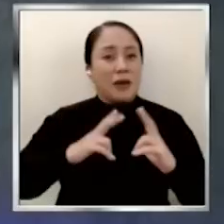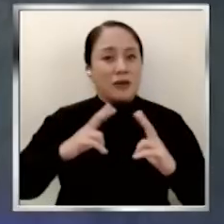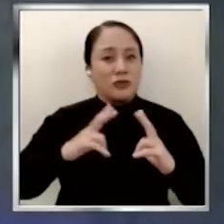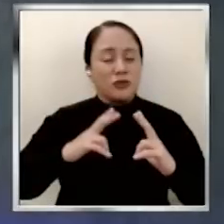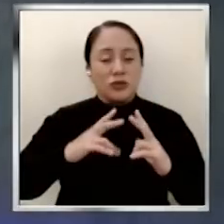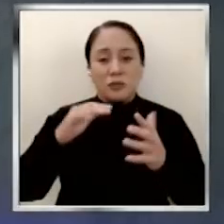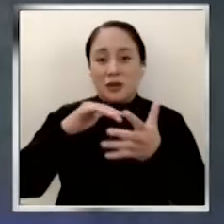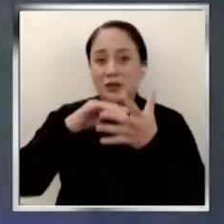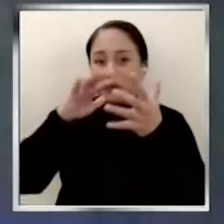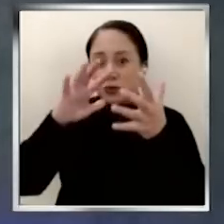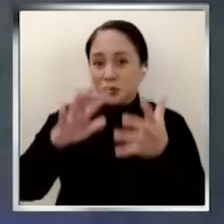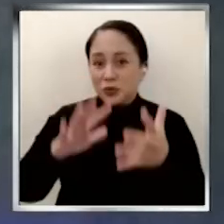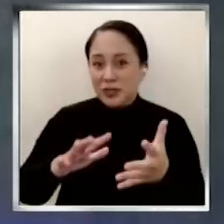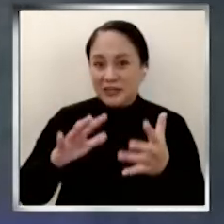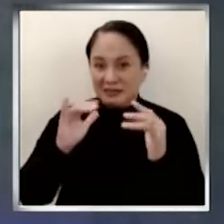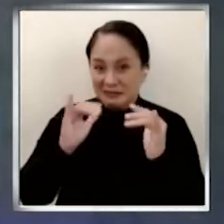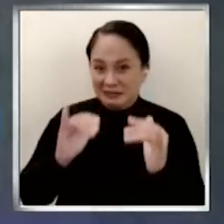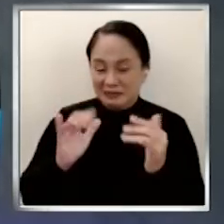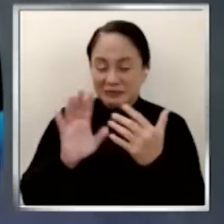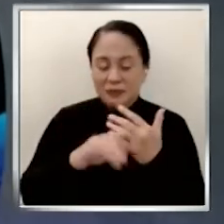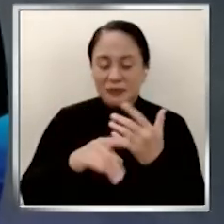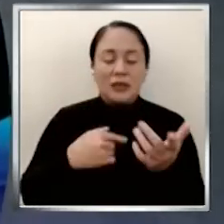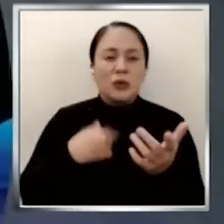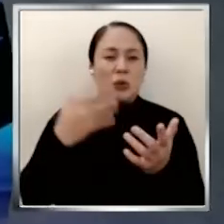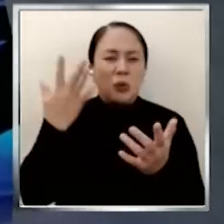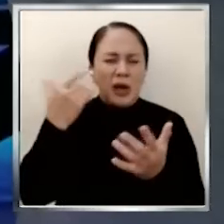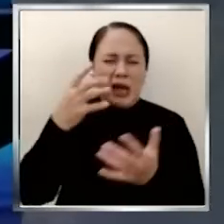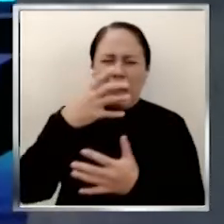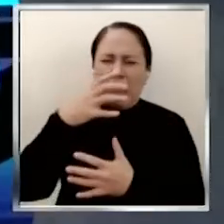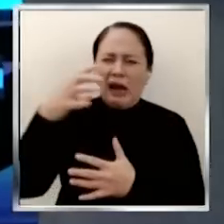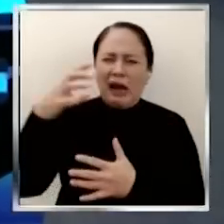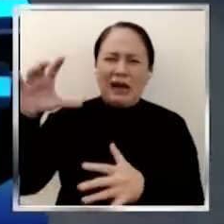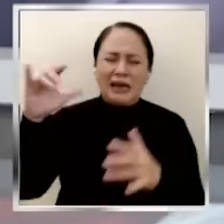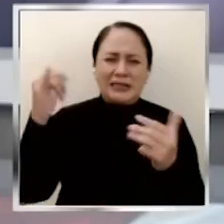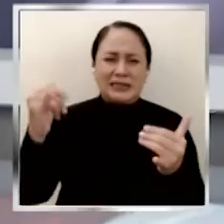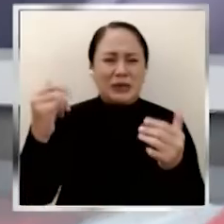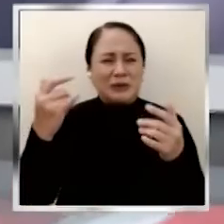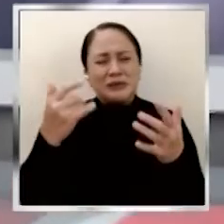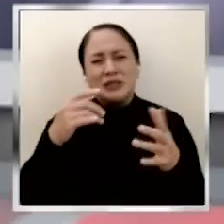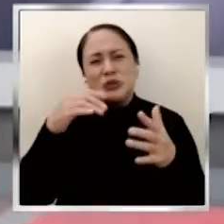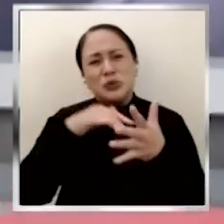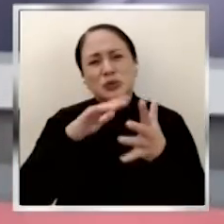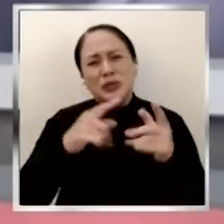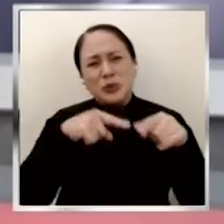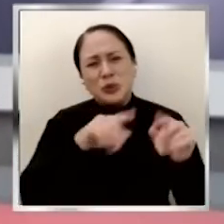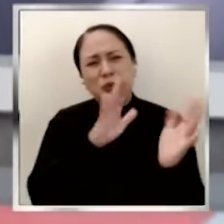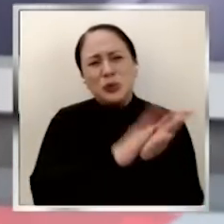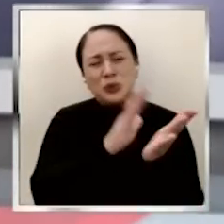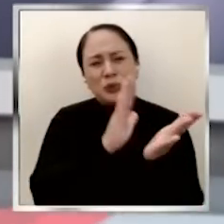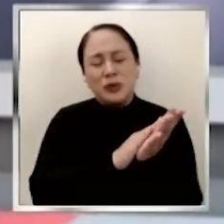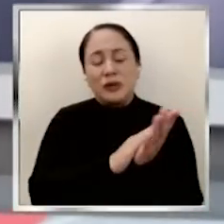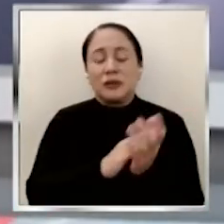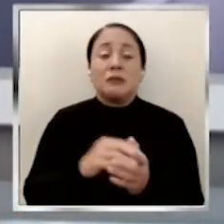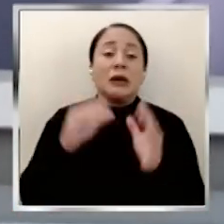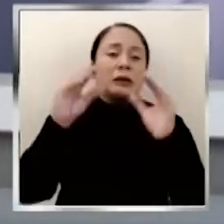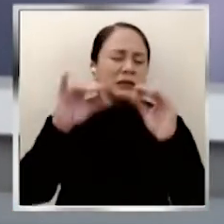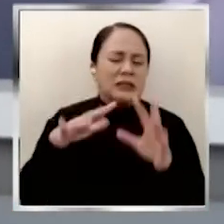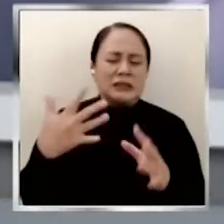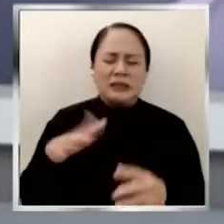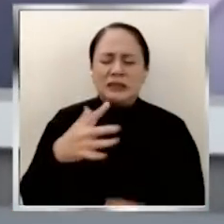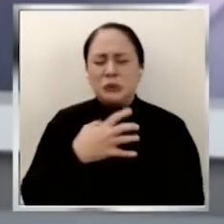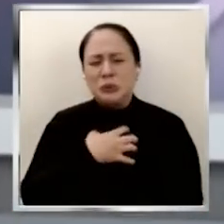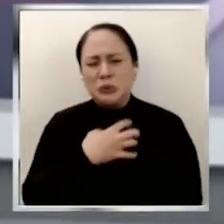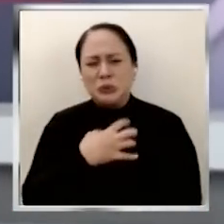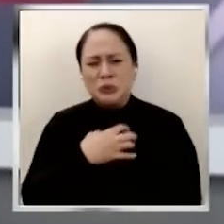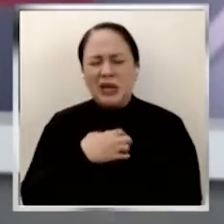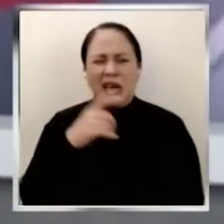estudyante. Sa gitna yan ang init ng panahon na tinitiis ngayon ng mga pumapasok sa klase. Pati ilang guro ay umaaray, hirap daw mag-focus